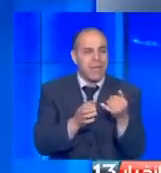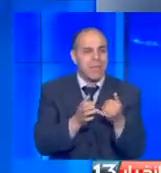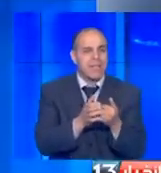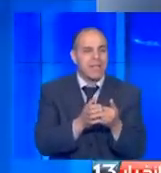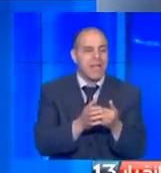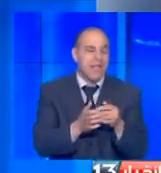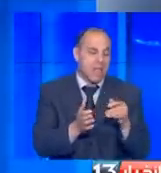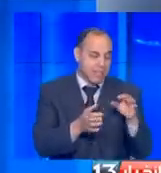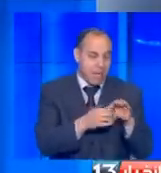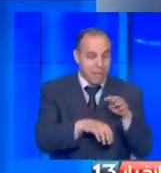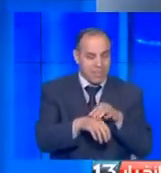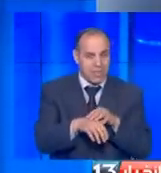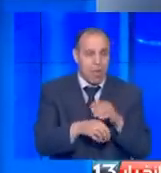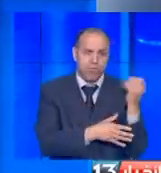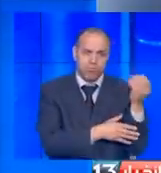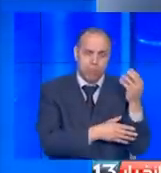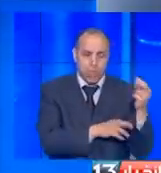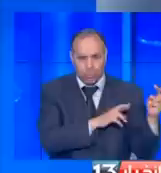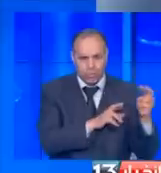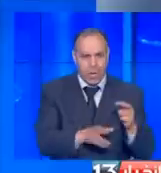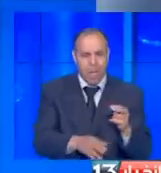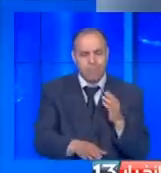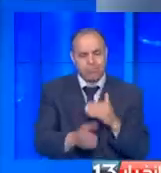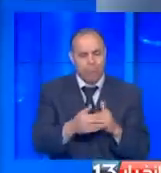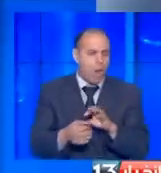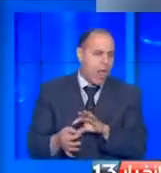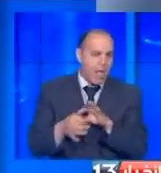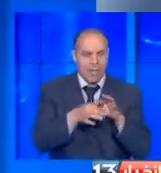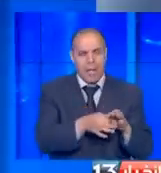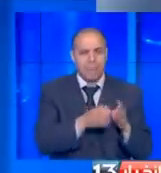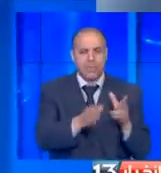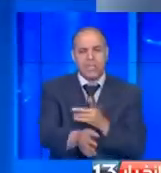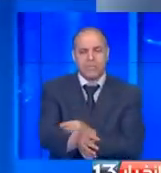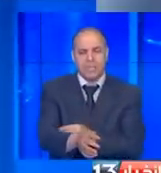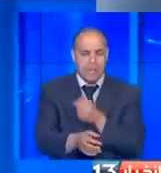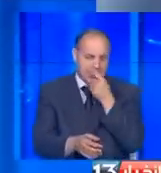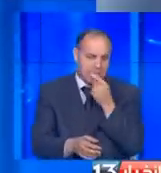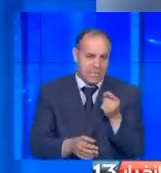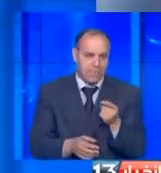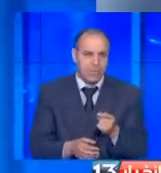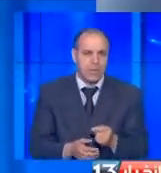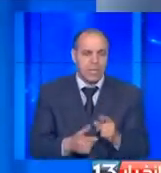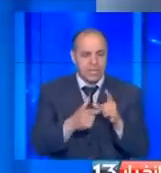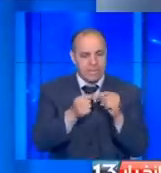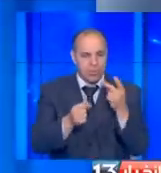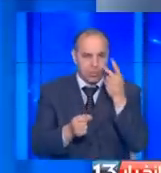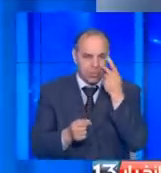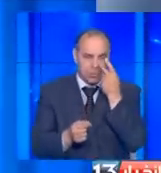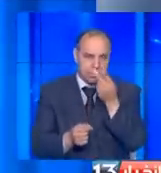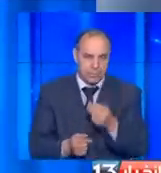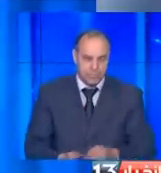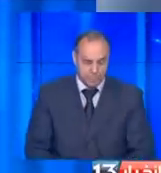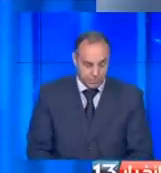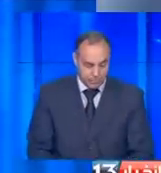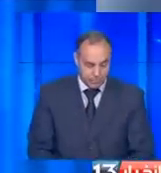طوزة، وتولت سيارات الإسعاف نقل المصابات إلى عدد من مستشفيات الجهة. المزيد من التفاصيل في النقل التالي.